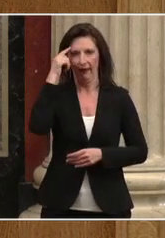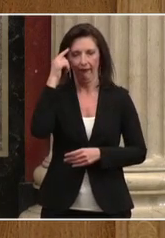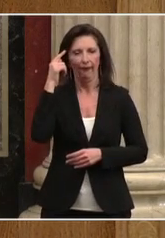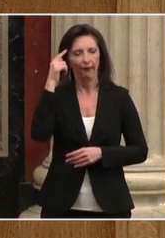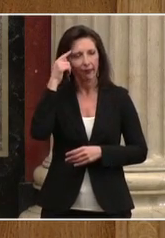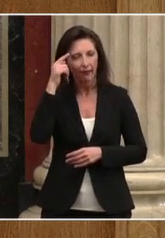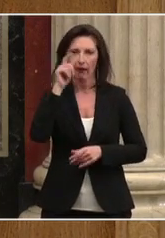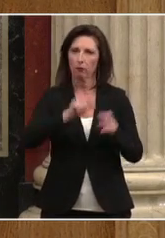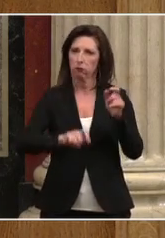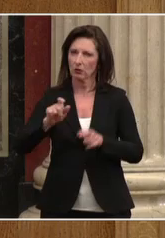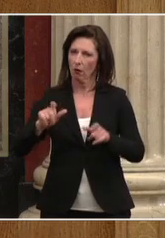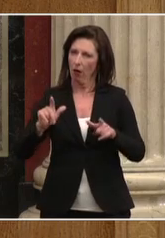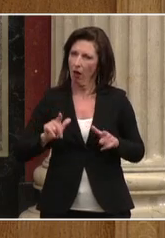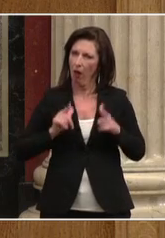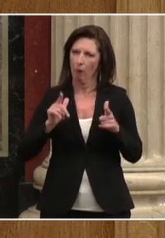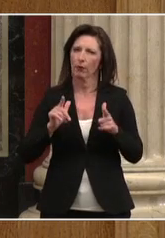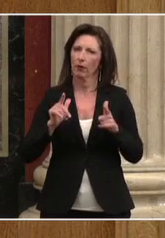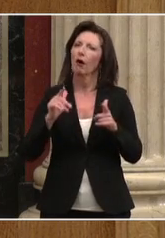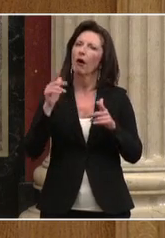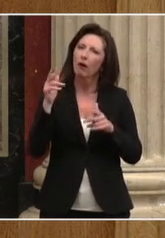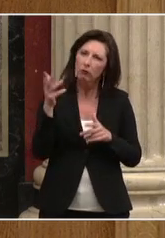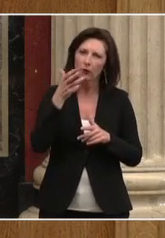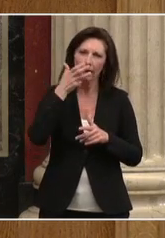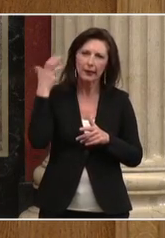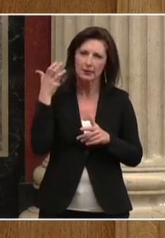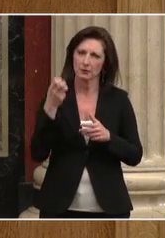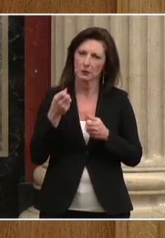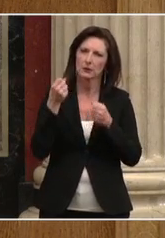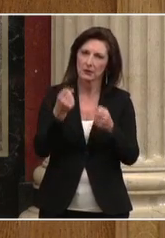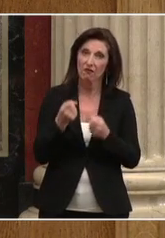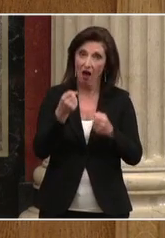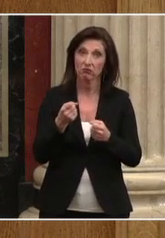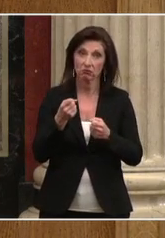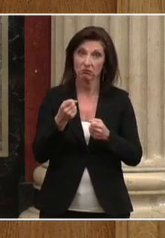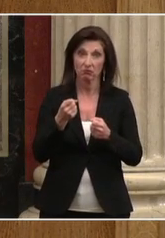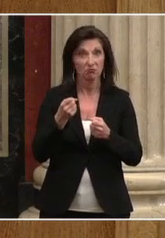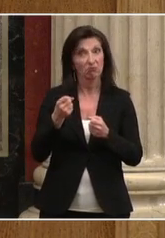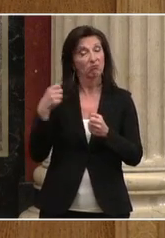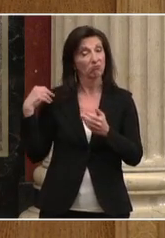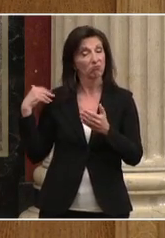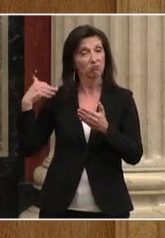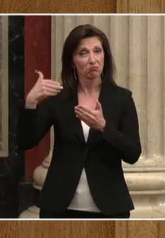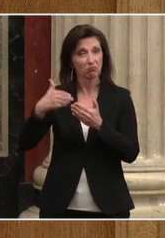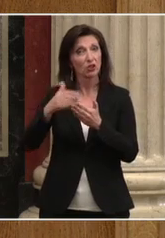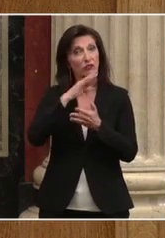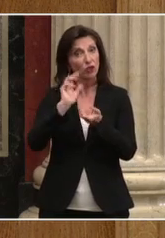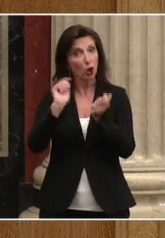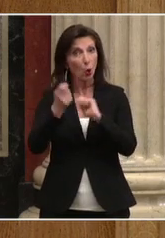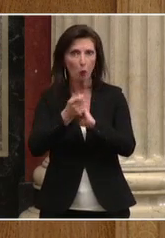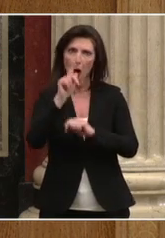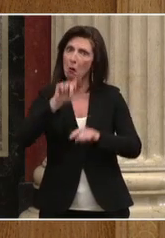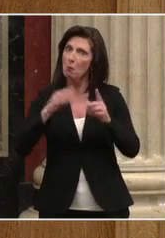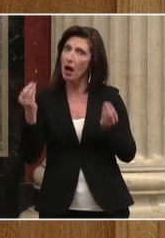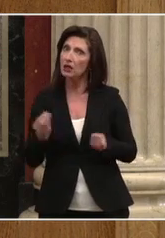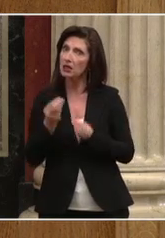und Rassismus. In dieser Zeit hat sich vieles verändert. Manches zum Guten,